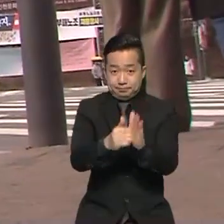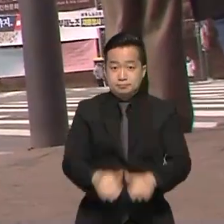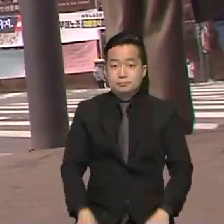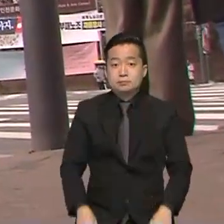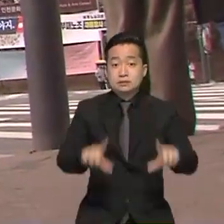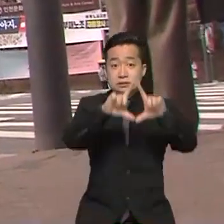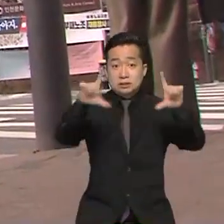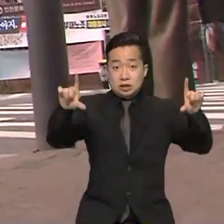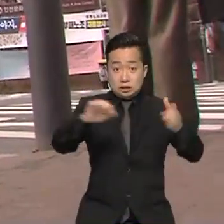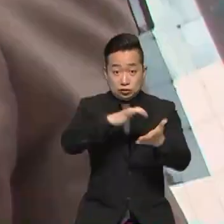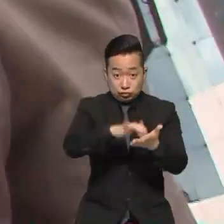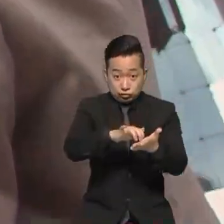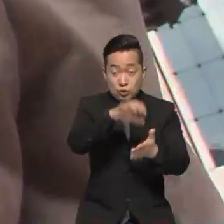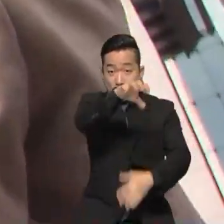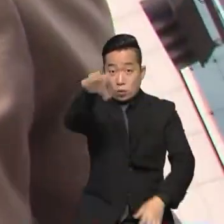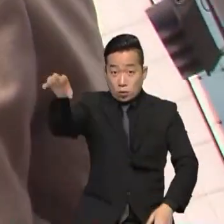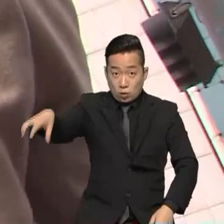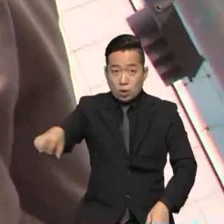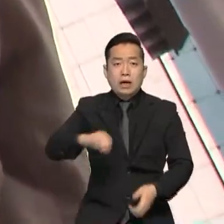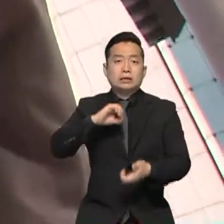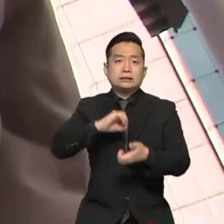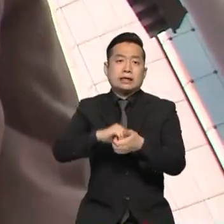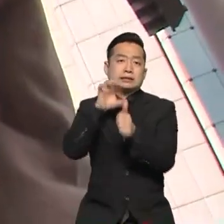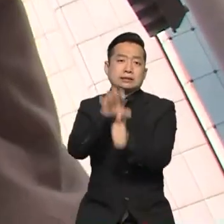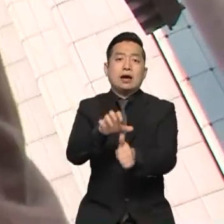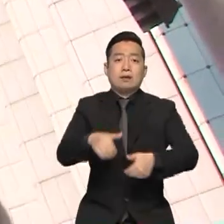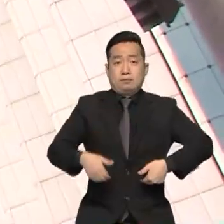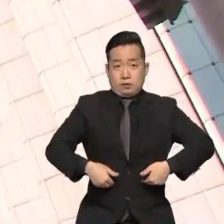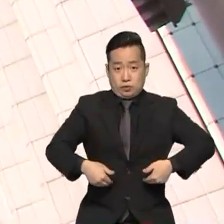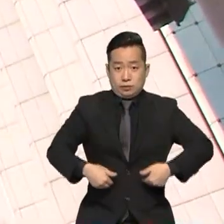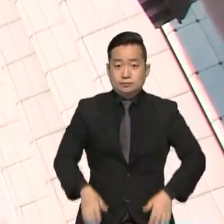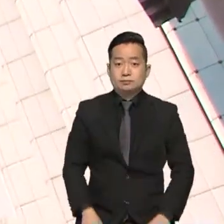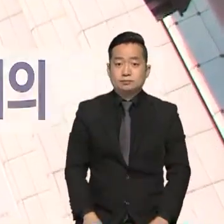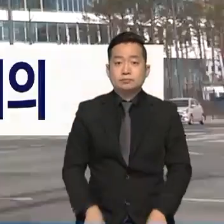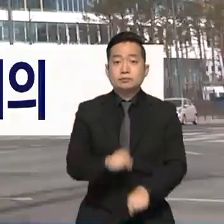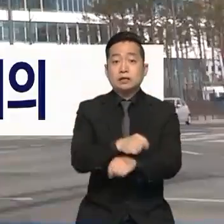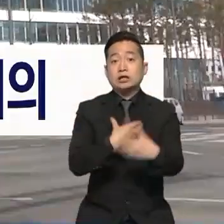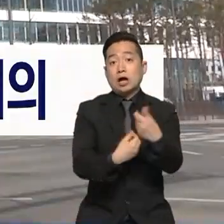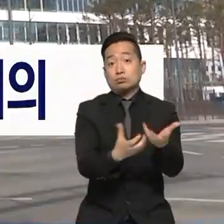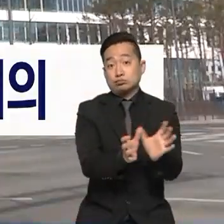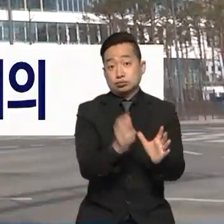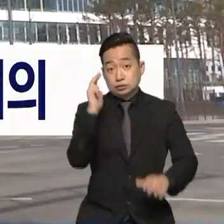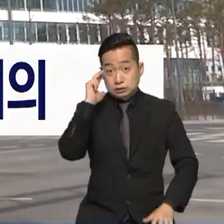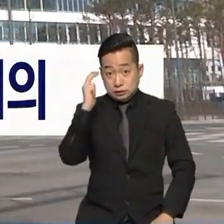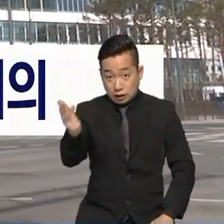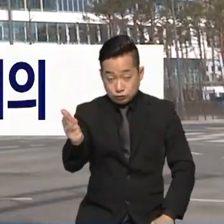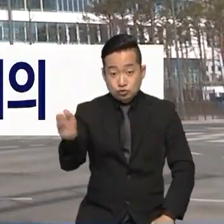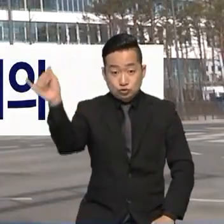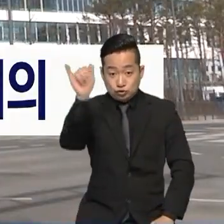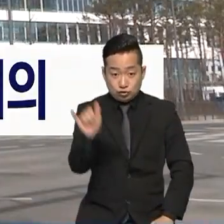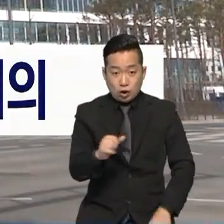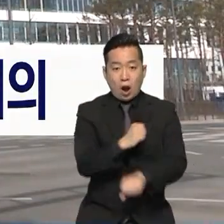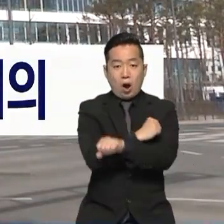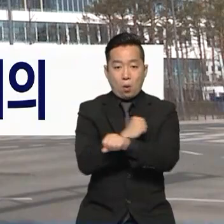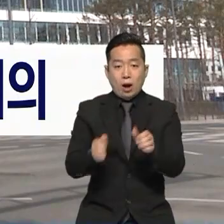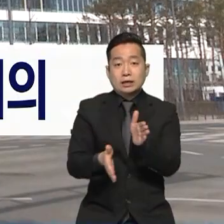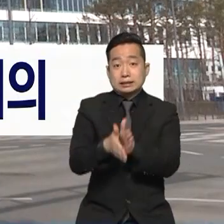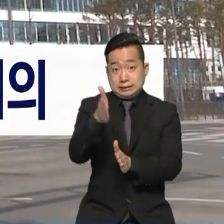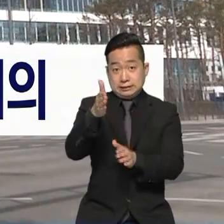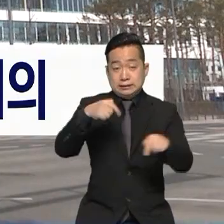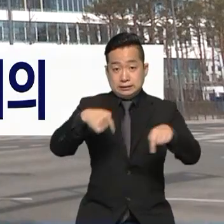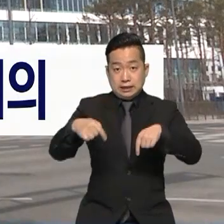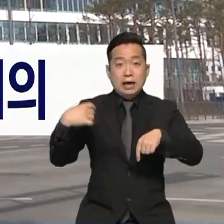현수막 개수와 개시 장소 등의 제한이 필요하다는 취지입니다. 행정안전부는 다음 주 전국 광역자치단체